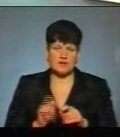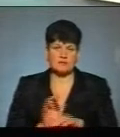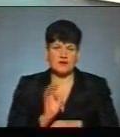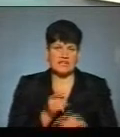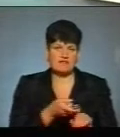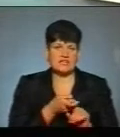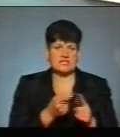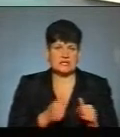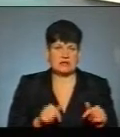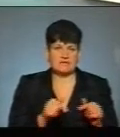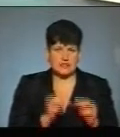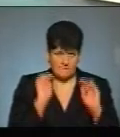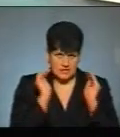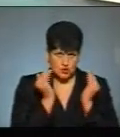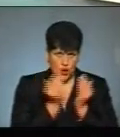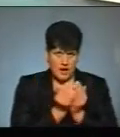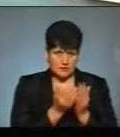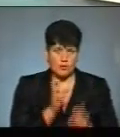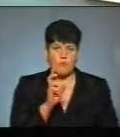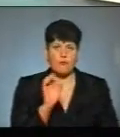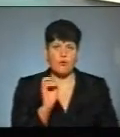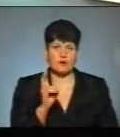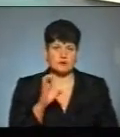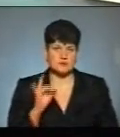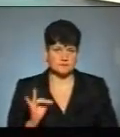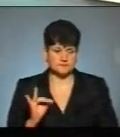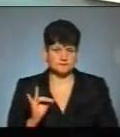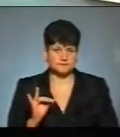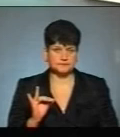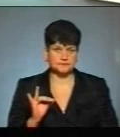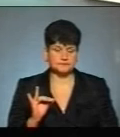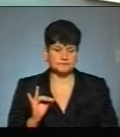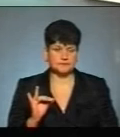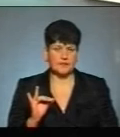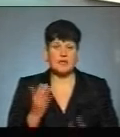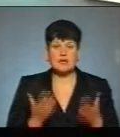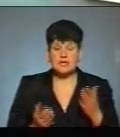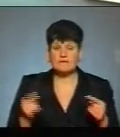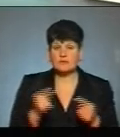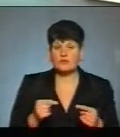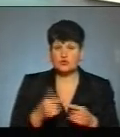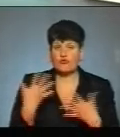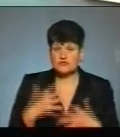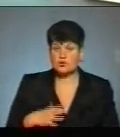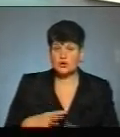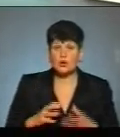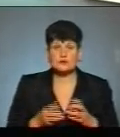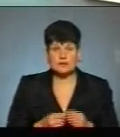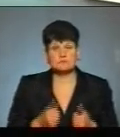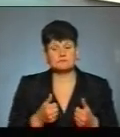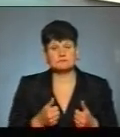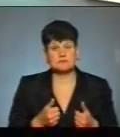відділення в ізолятор, так, в боксовану палату. От, і відповідно вже очікують результат, чи